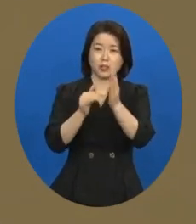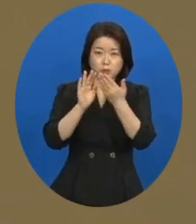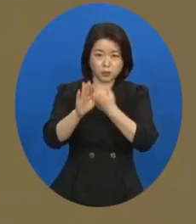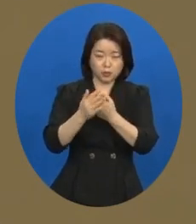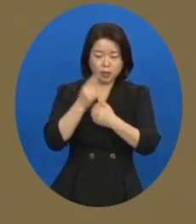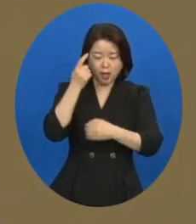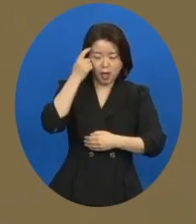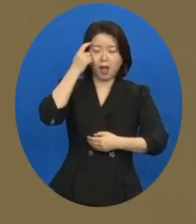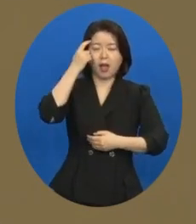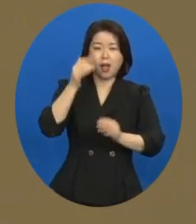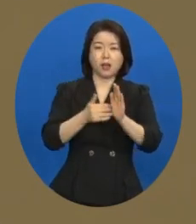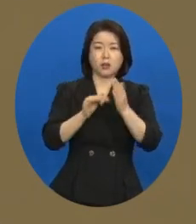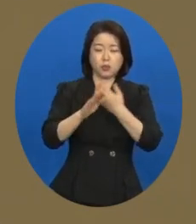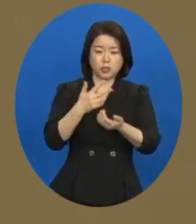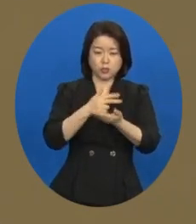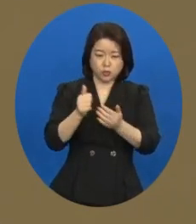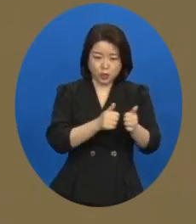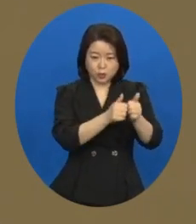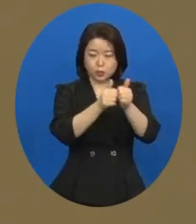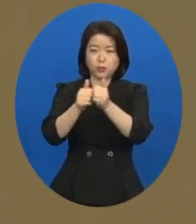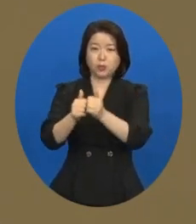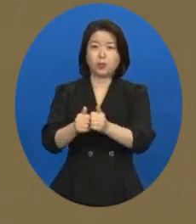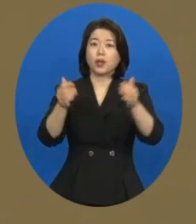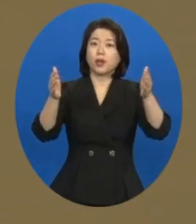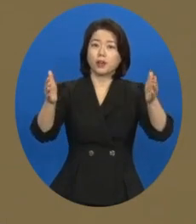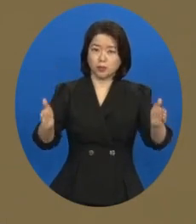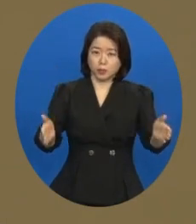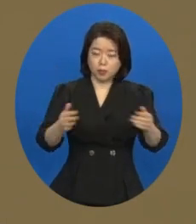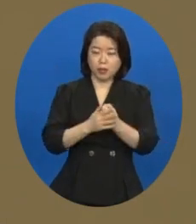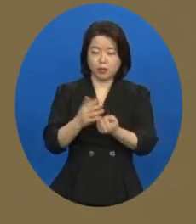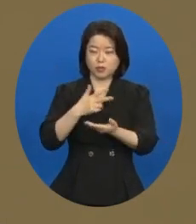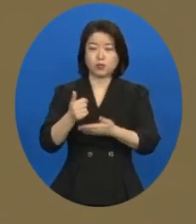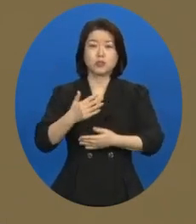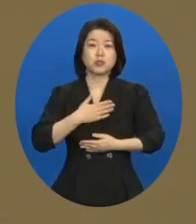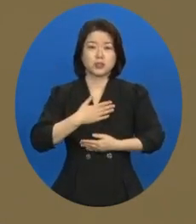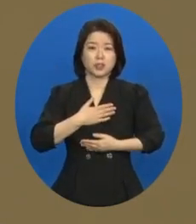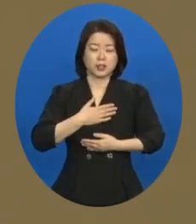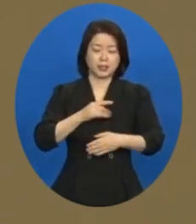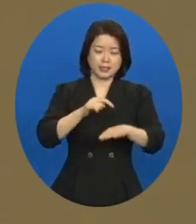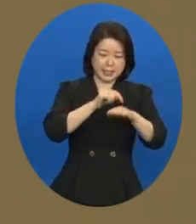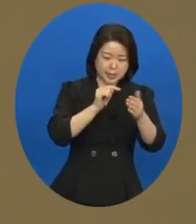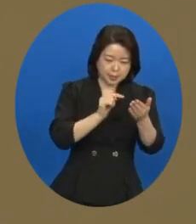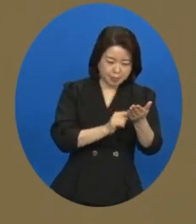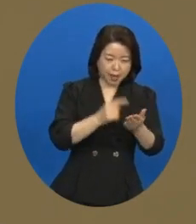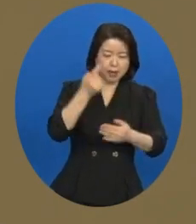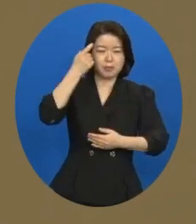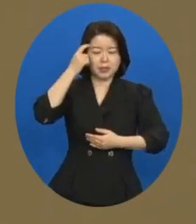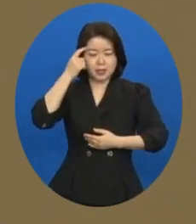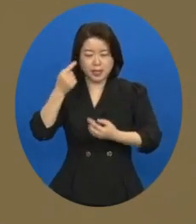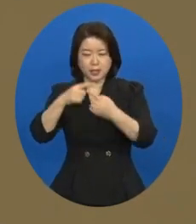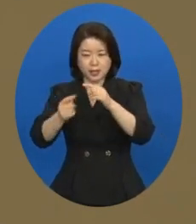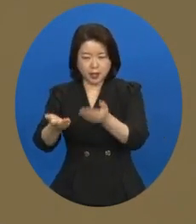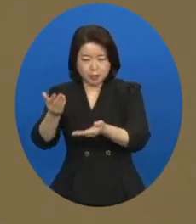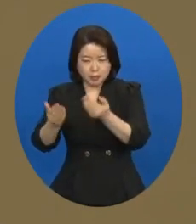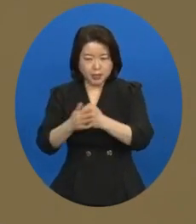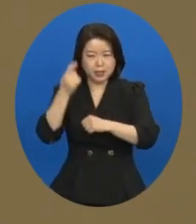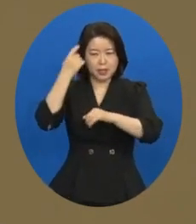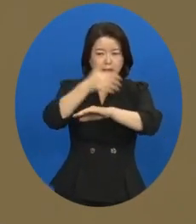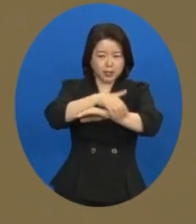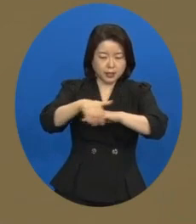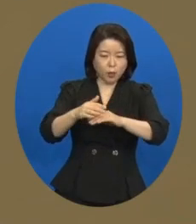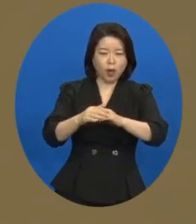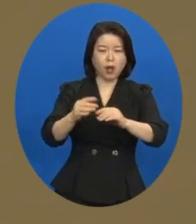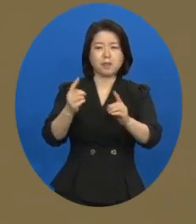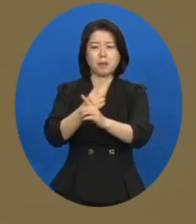깨닫고 그리고 주님과 동행하면서 주님은 저에게 제 마음과 생각과 판단과 계획을